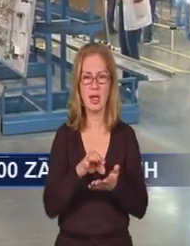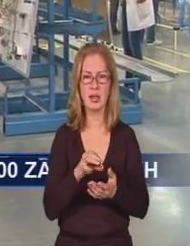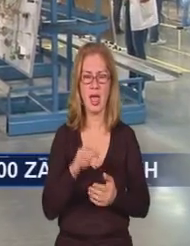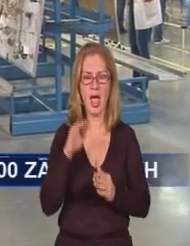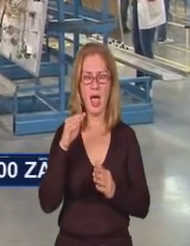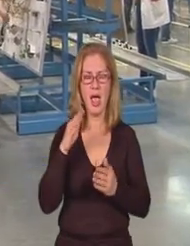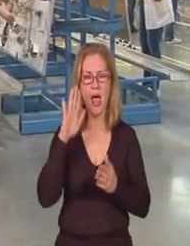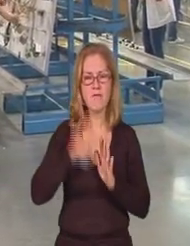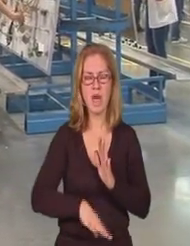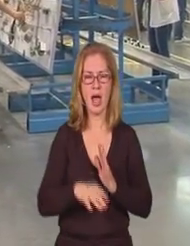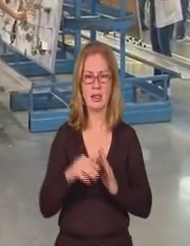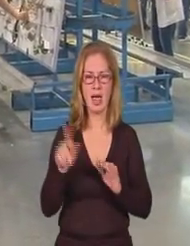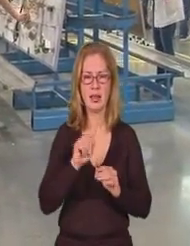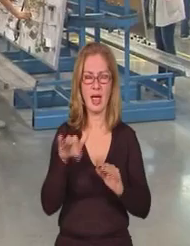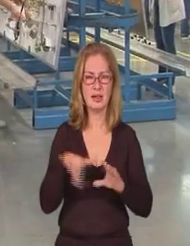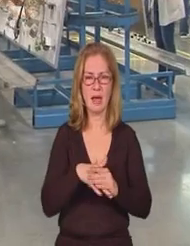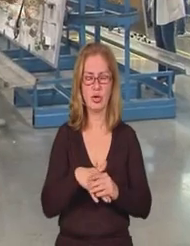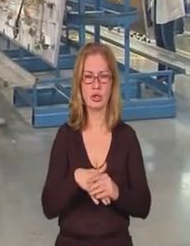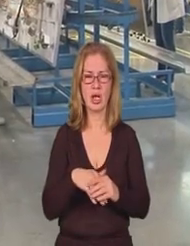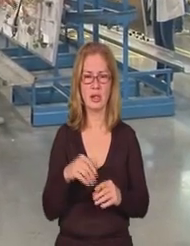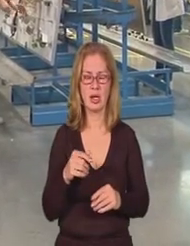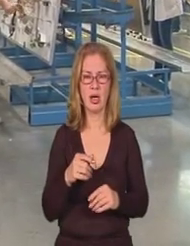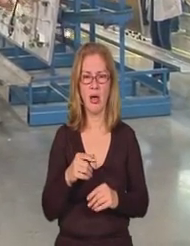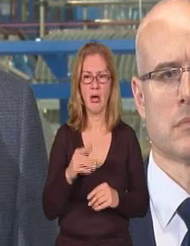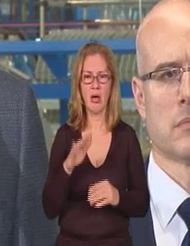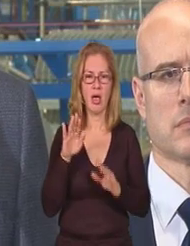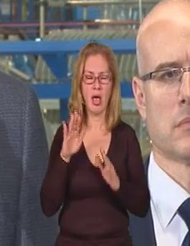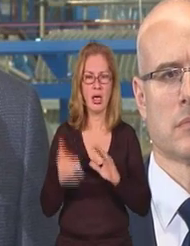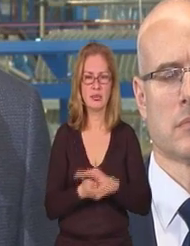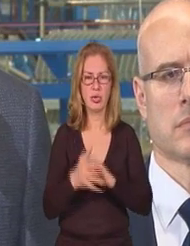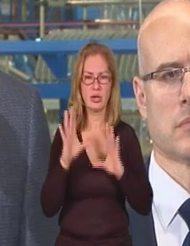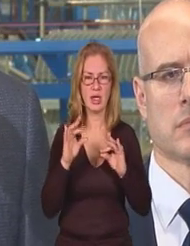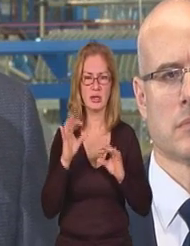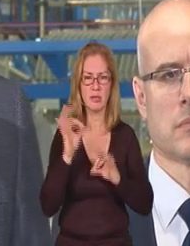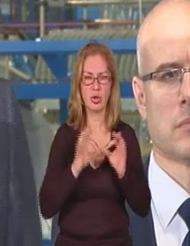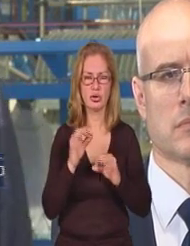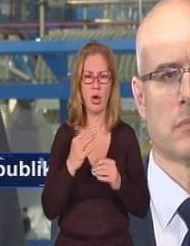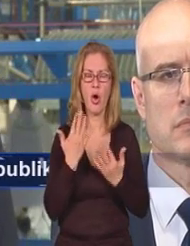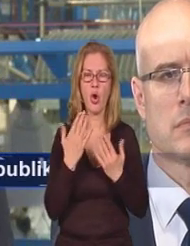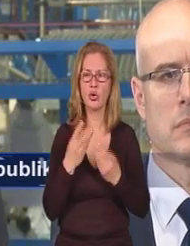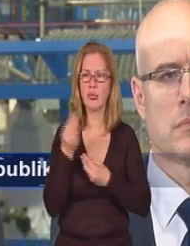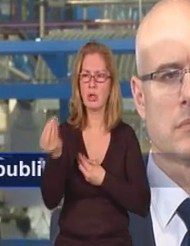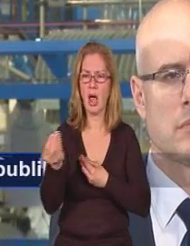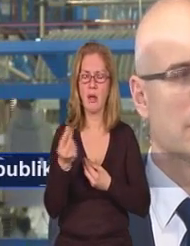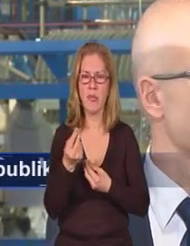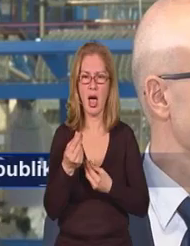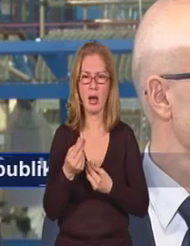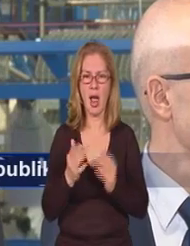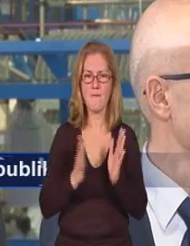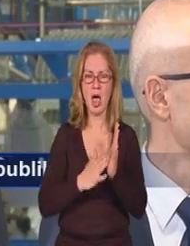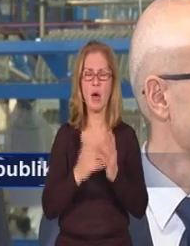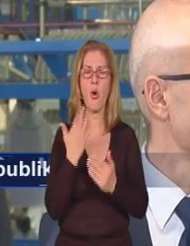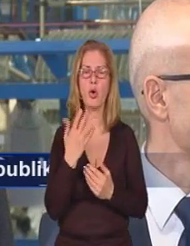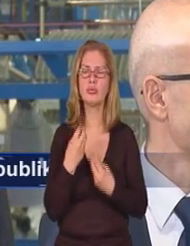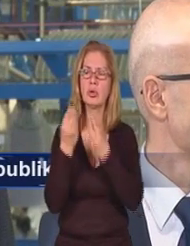ispod 10%. A evo i koliko je novca država dala Delfaju. Koliko smo para dali? Mnogo smo para dali. Marko, koliko smo ti para